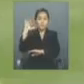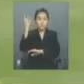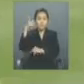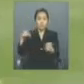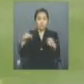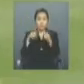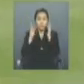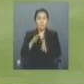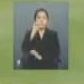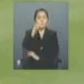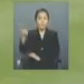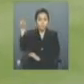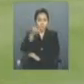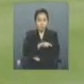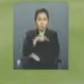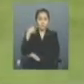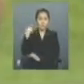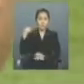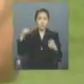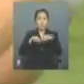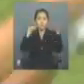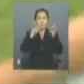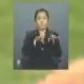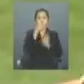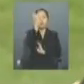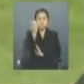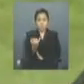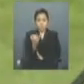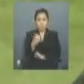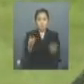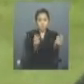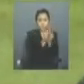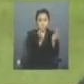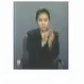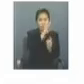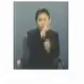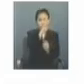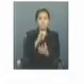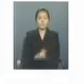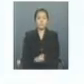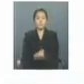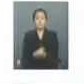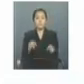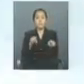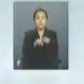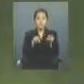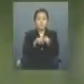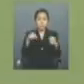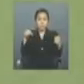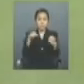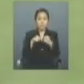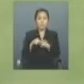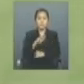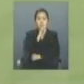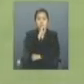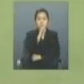ารอนแบดเดลี่โปรจากออสเตรเลีย4ต่อ3อัพขณะที่ลูคโดนัลด์โปรอังกฤษชนะลอร์ดฟิชเชอร์เพื่อนร่วมชาติ3ต่อ